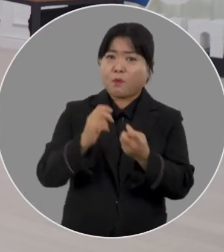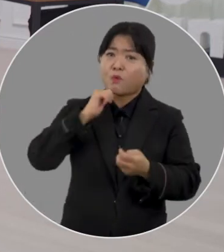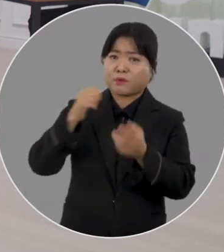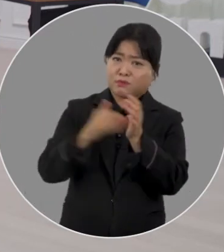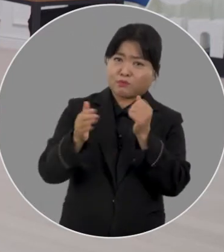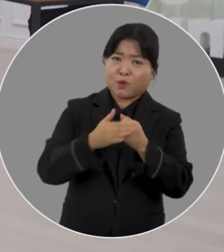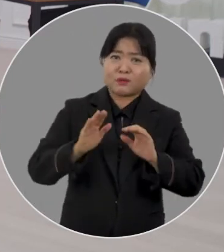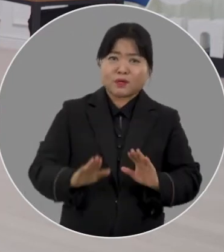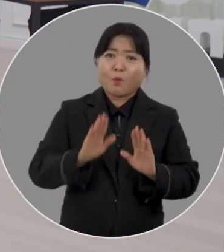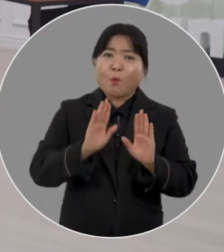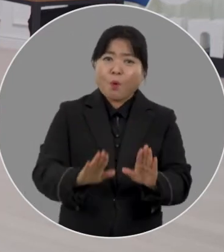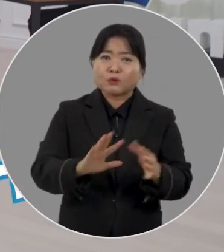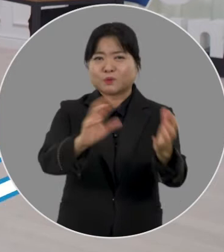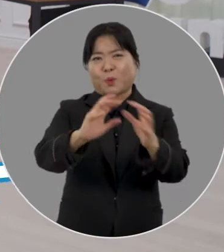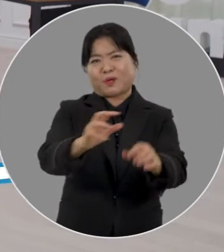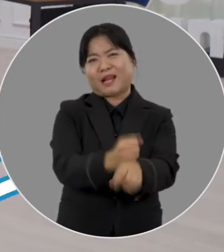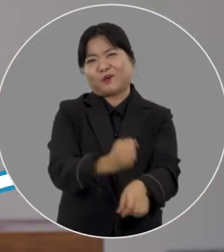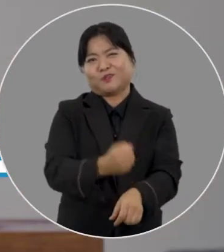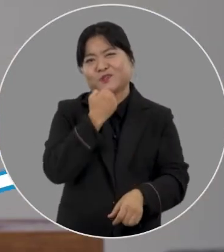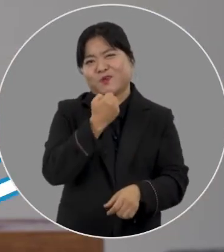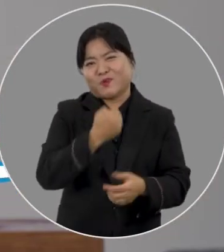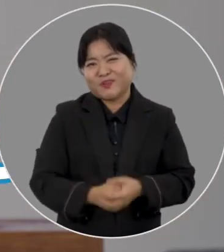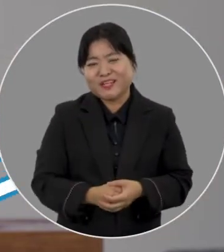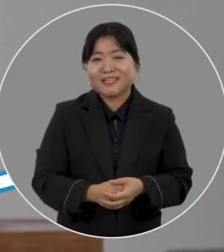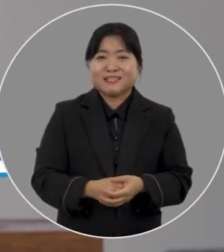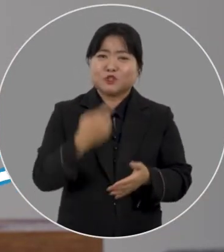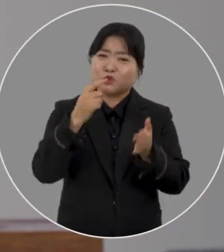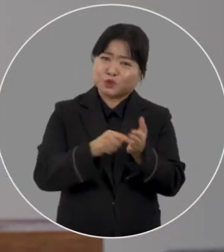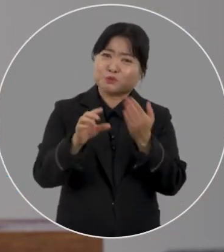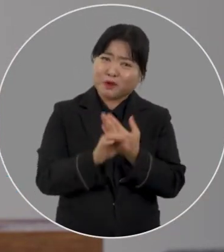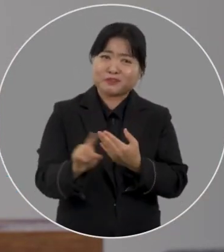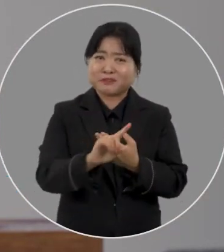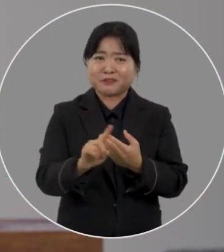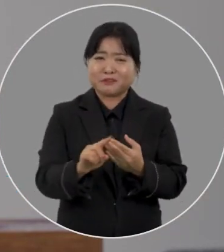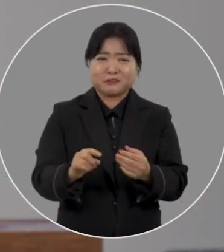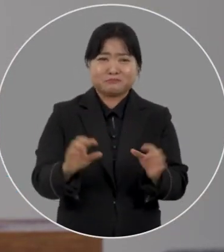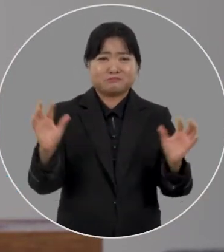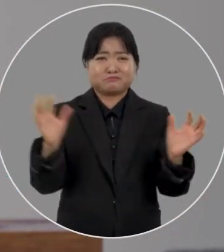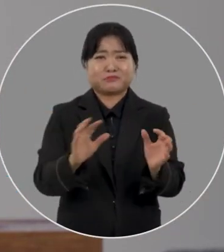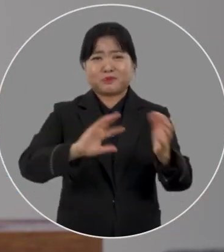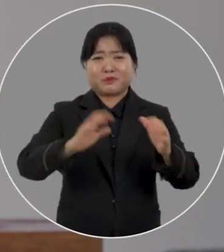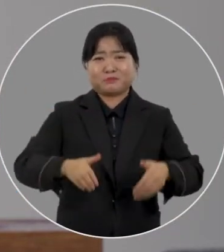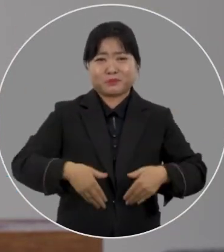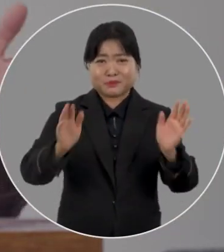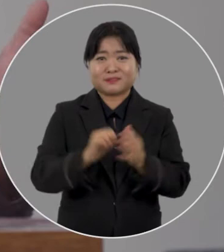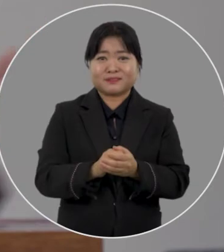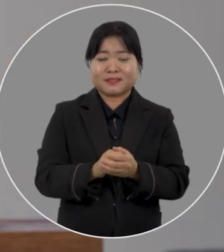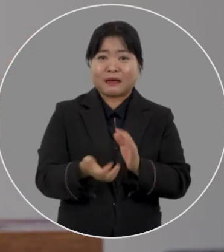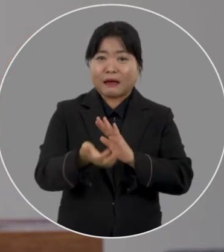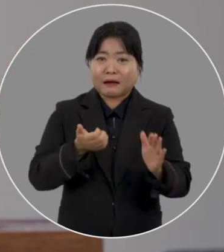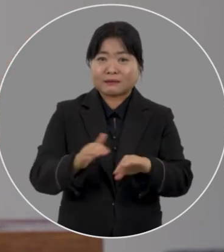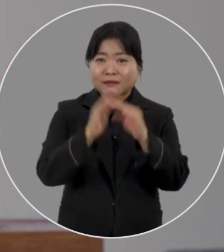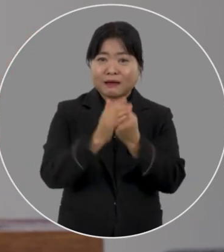때문에 사실 오늘 우리가 이런 토론을 하는 거죠. 사실 그게 쉬우면은 사실 뭐 이렇게 장황하게 토론할 필요도 없는데 아까 이제 우리